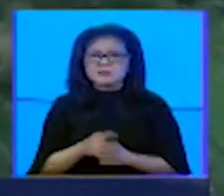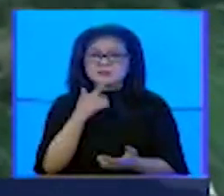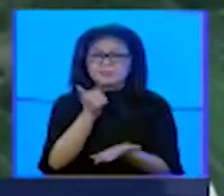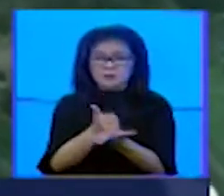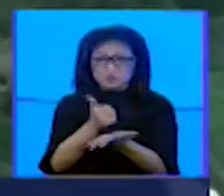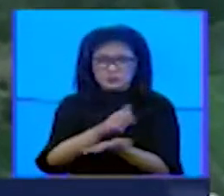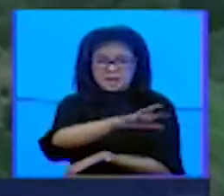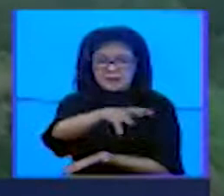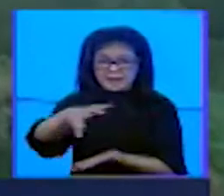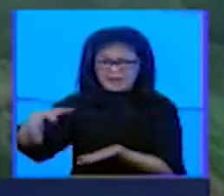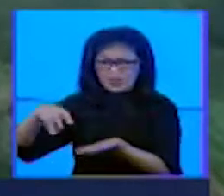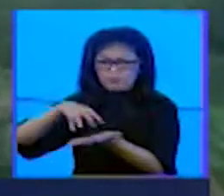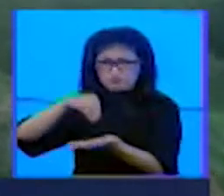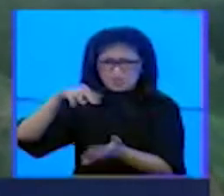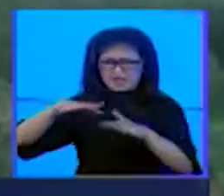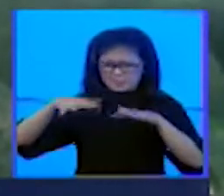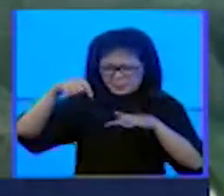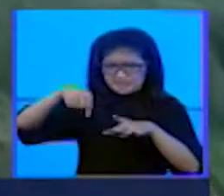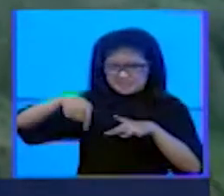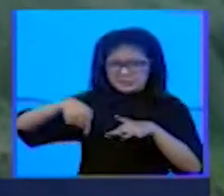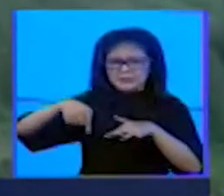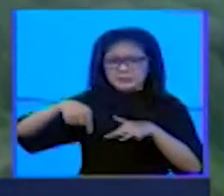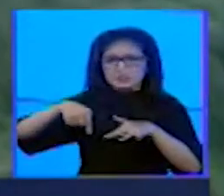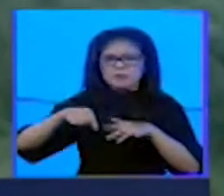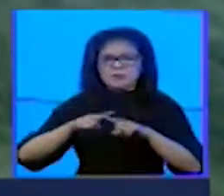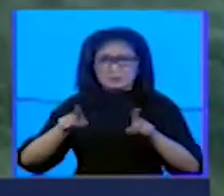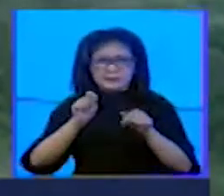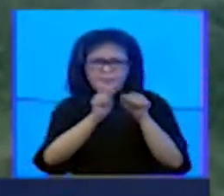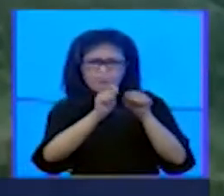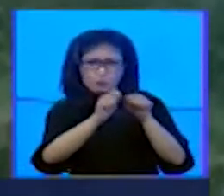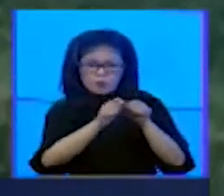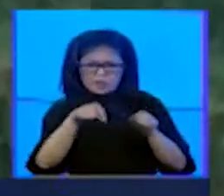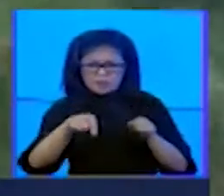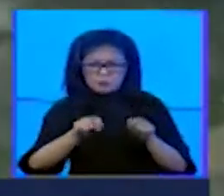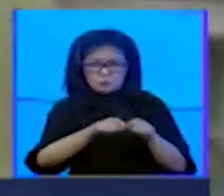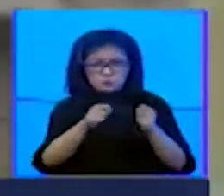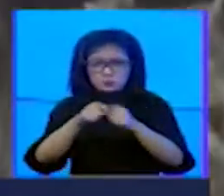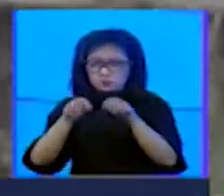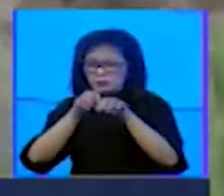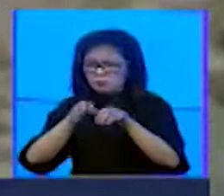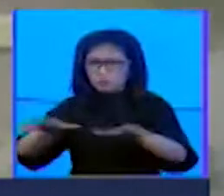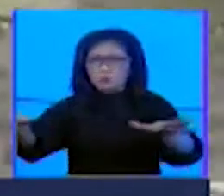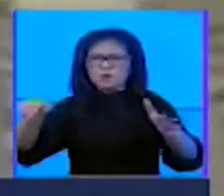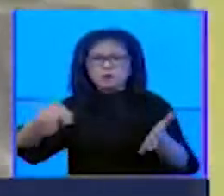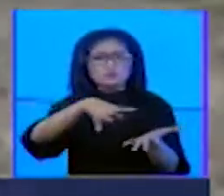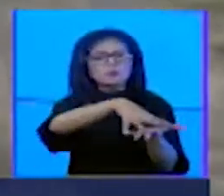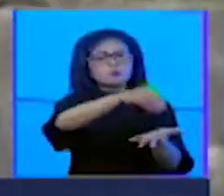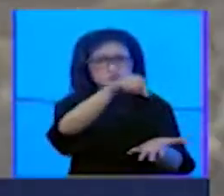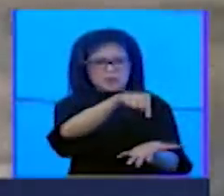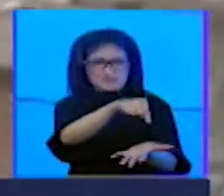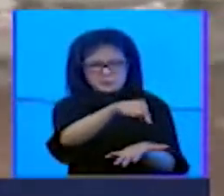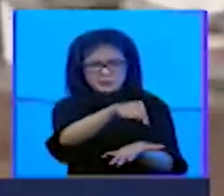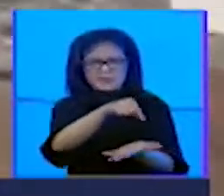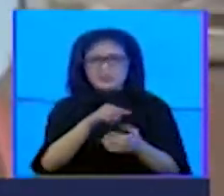pusat gempa yang terjadi di Majene yang mengibaratkan kerusakan di Mamuju dan Majnun ini daerah benar-benar